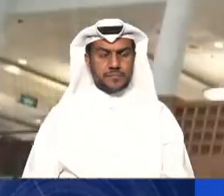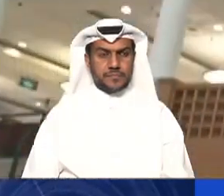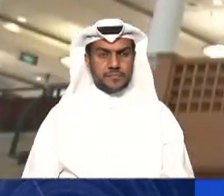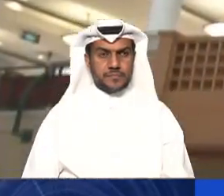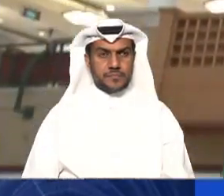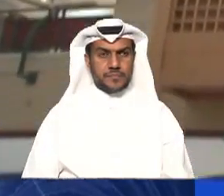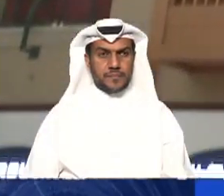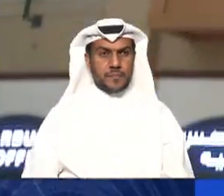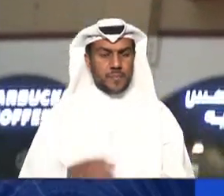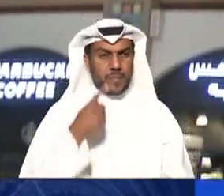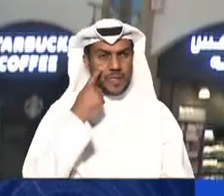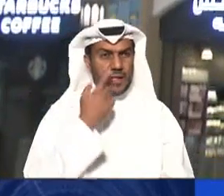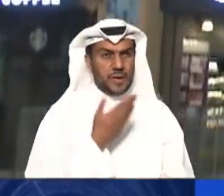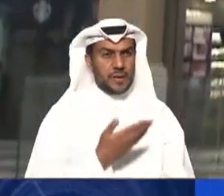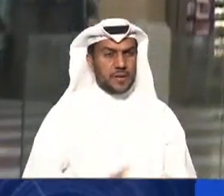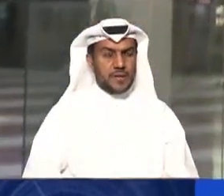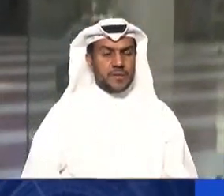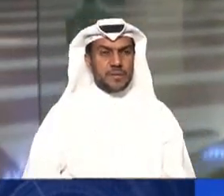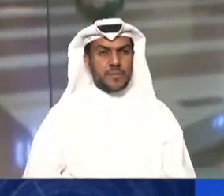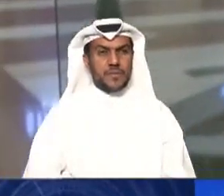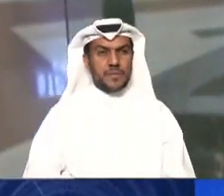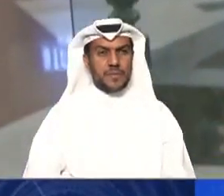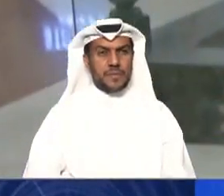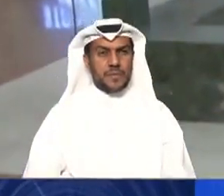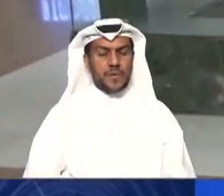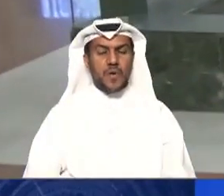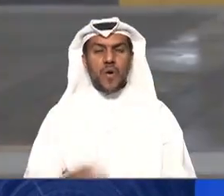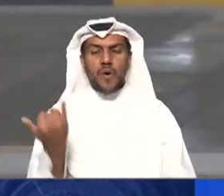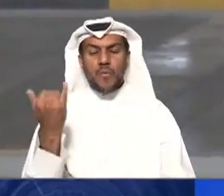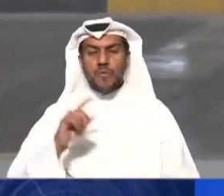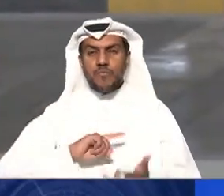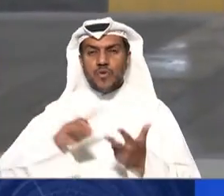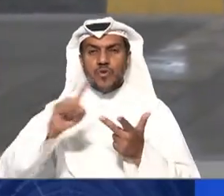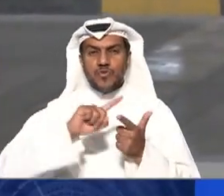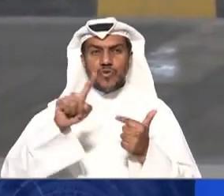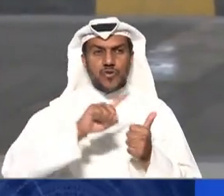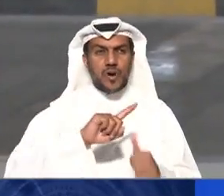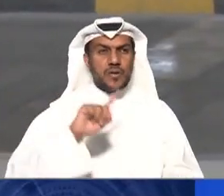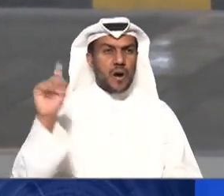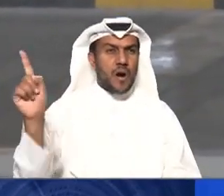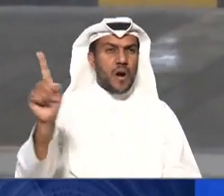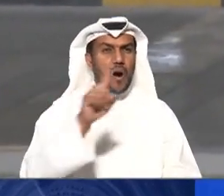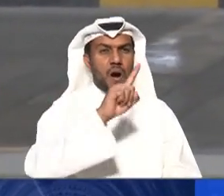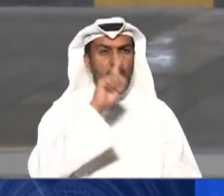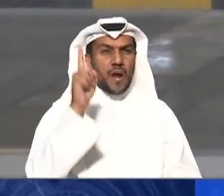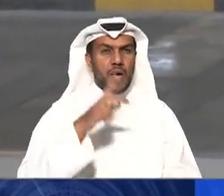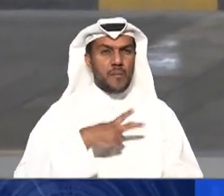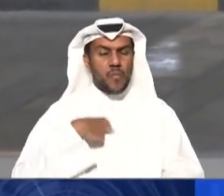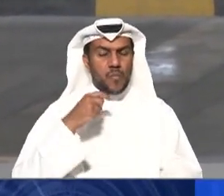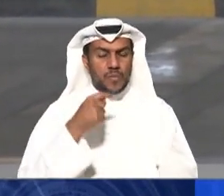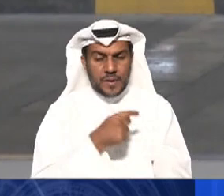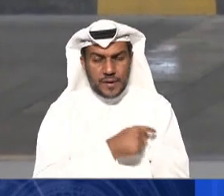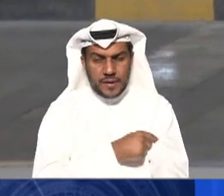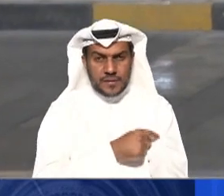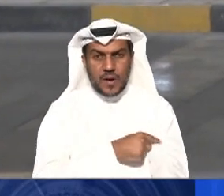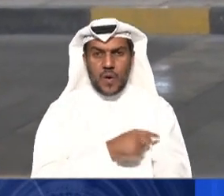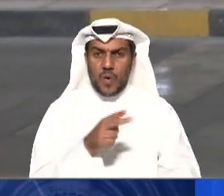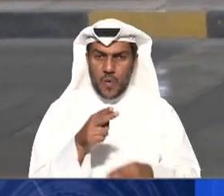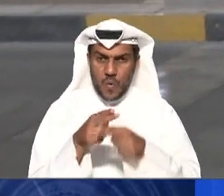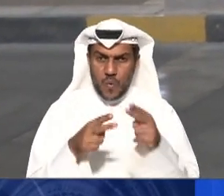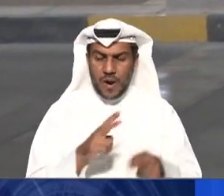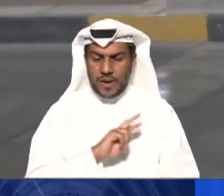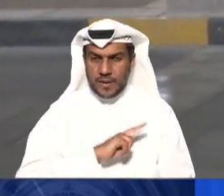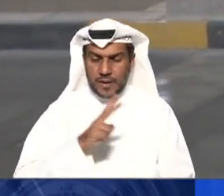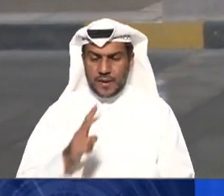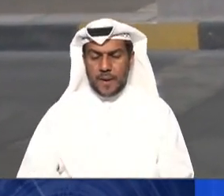في سعي الدولة في تطبيق الاشتراطات الصحية العالمية وحتى يمكن وزارة الصحة في دولة الكويت، ومع تداعيات